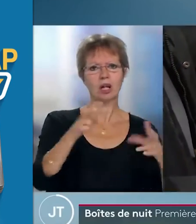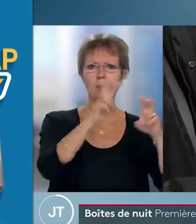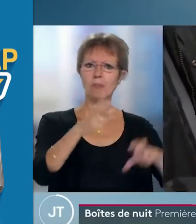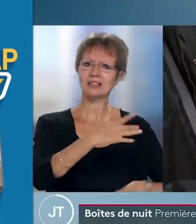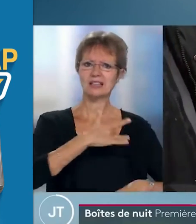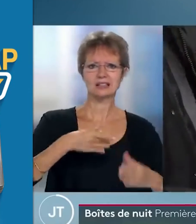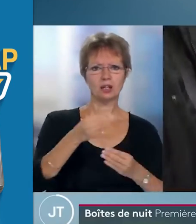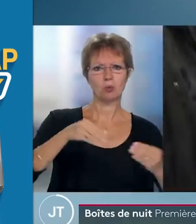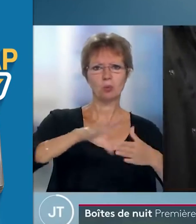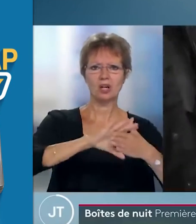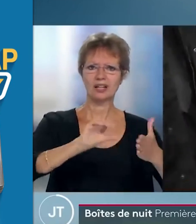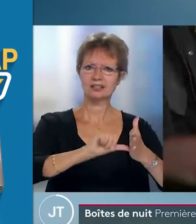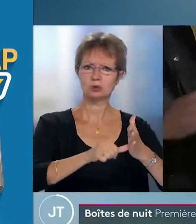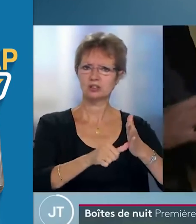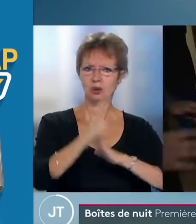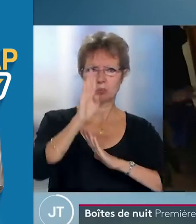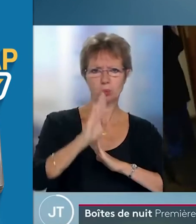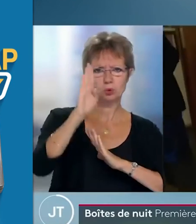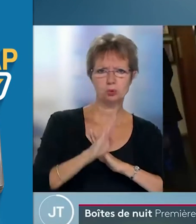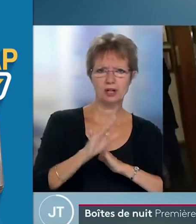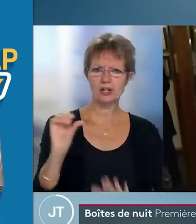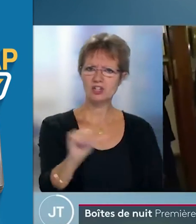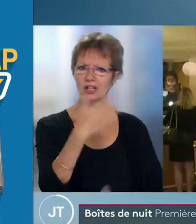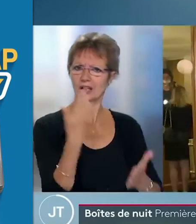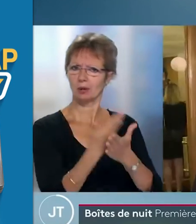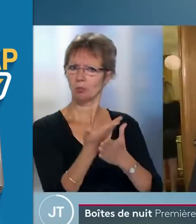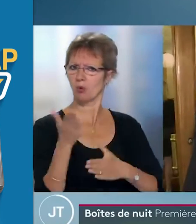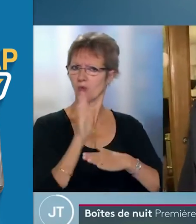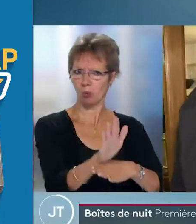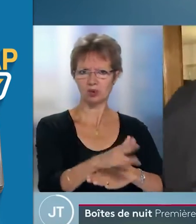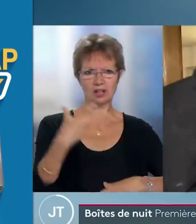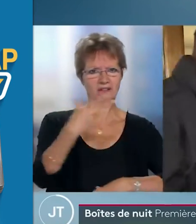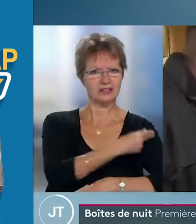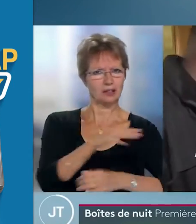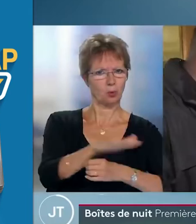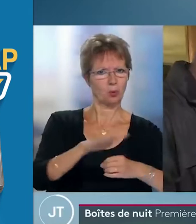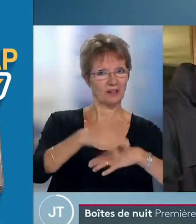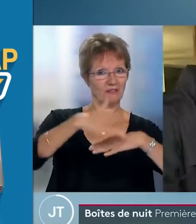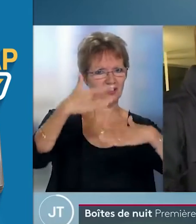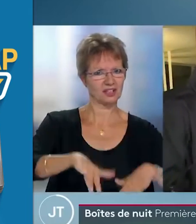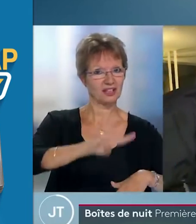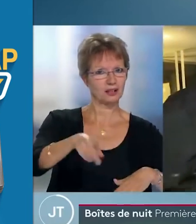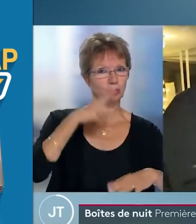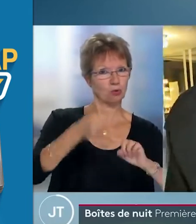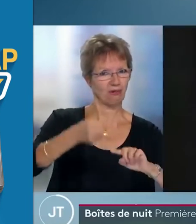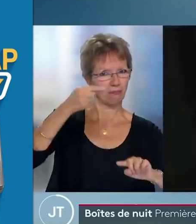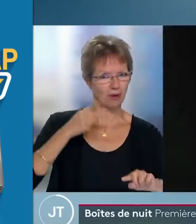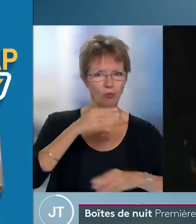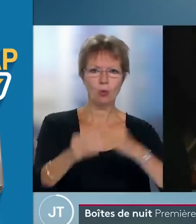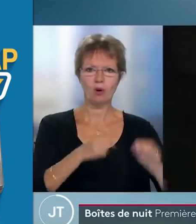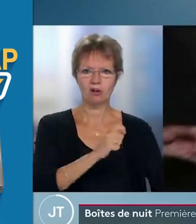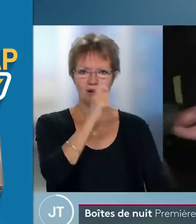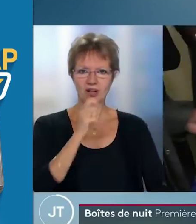pièce d'identité sont exigés. Chaque client doit fournir une preuve de vaccination complète depuis au moins 14 jours ou un